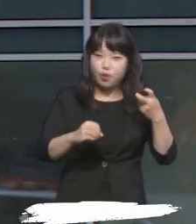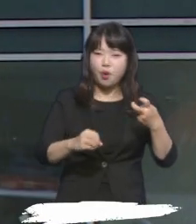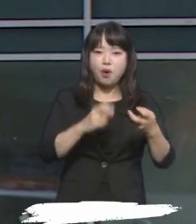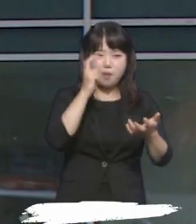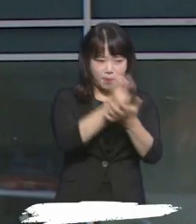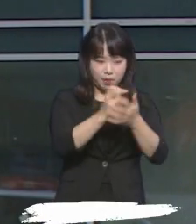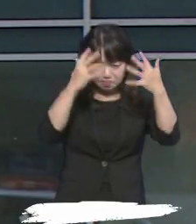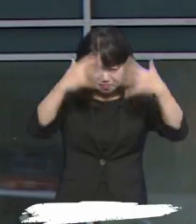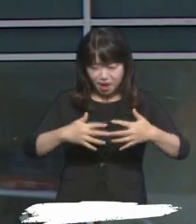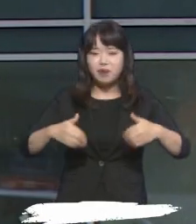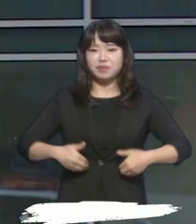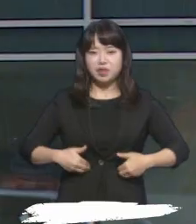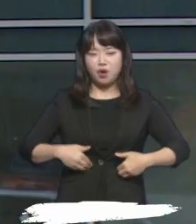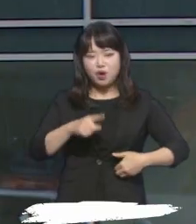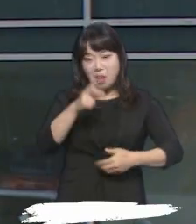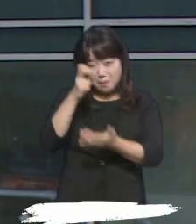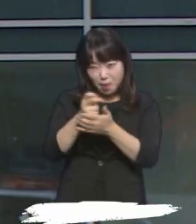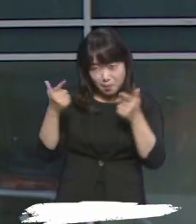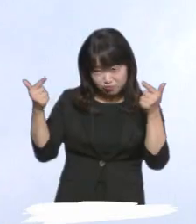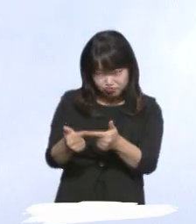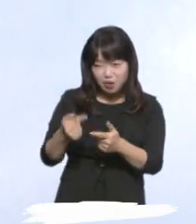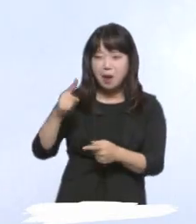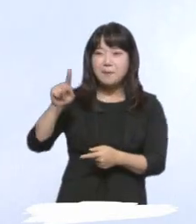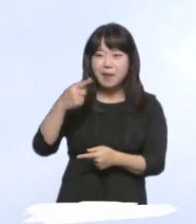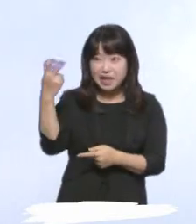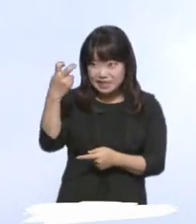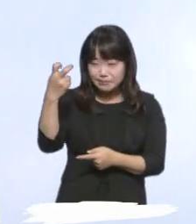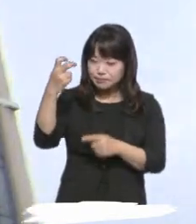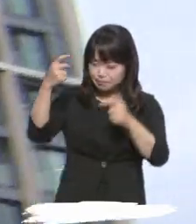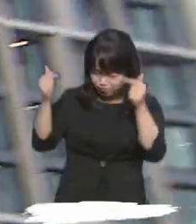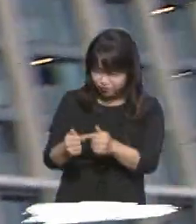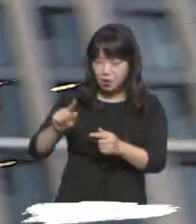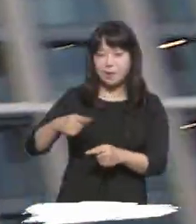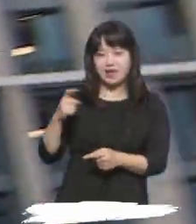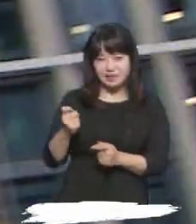규정을 110%로 완화한 규정이 적용됐습니다.